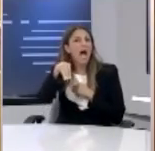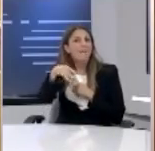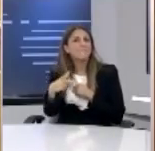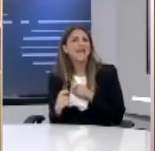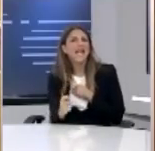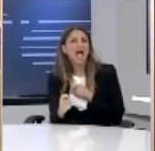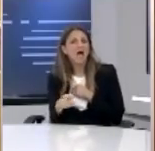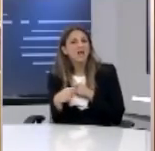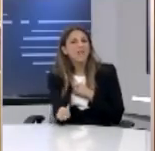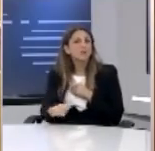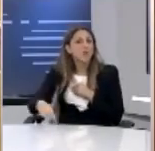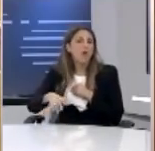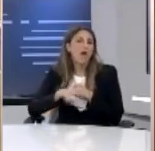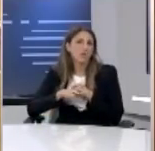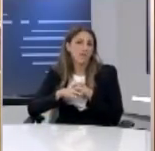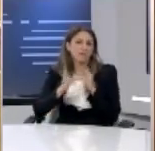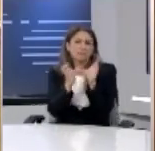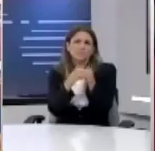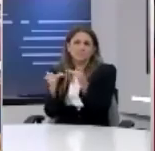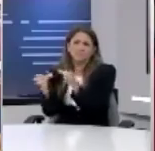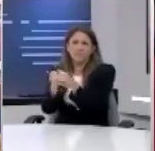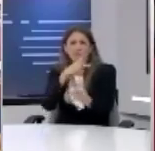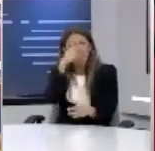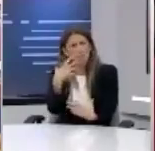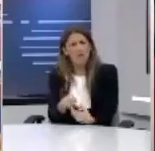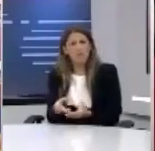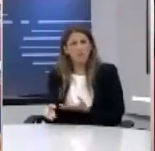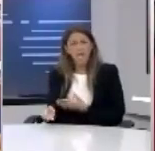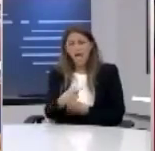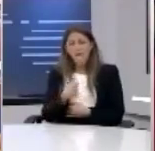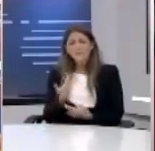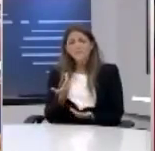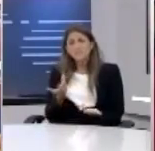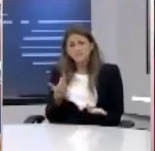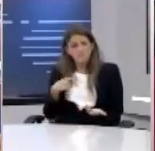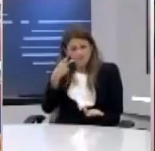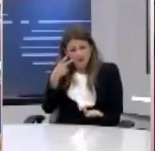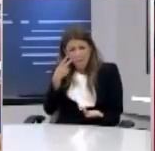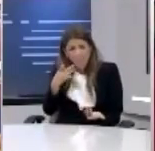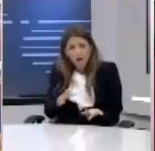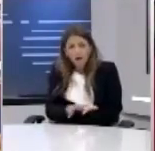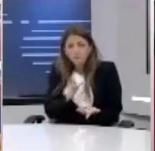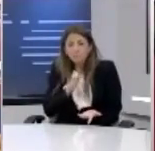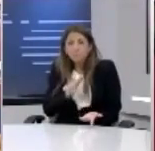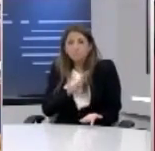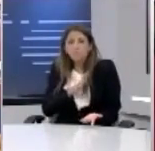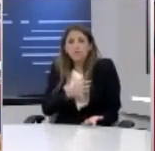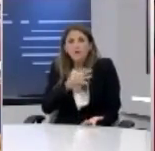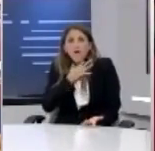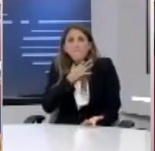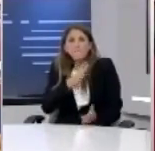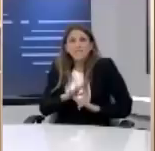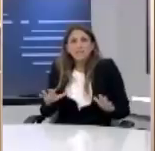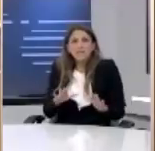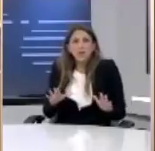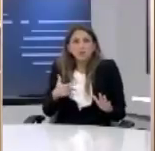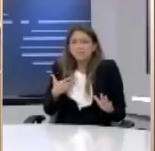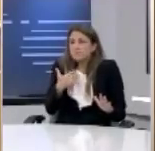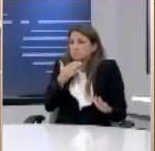ήδη μάρτυρες επιγόντων περιστατικών, ανθρώπων που δεν έχουν πρόσβαση σε ιατροφαρμακευτική